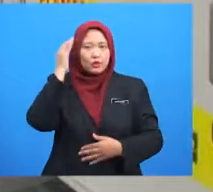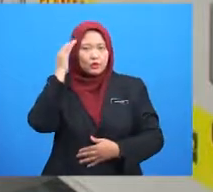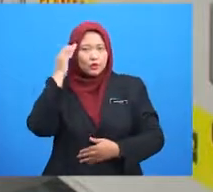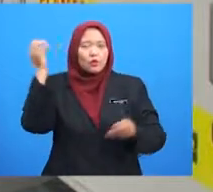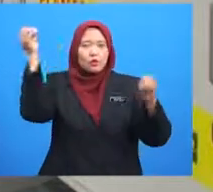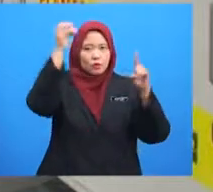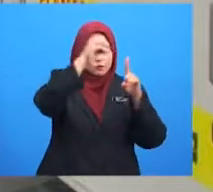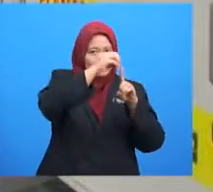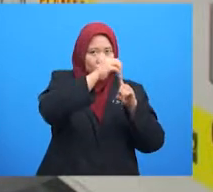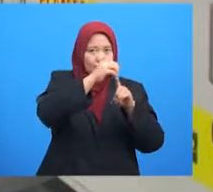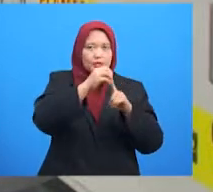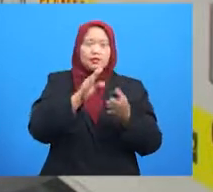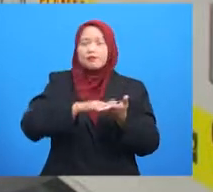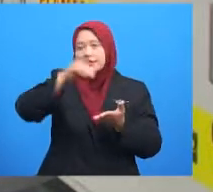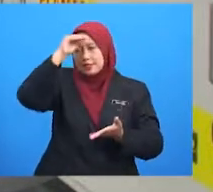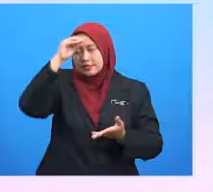kita pada hari ini.